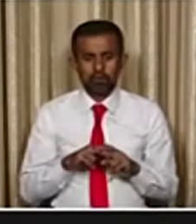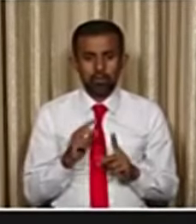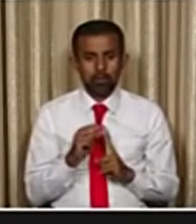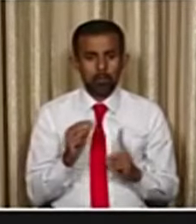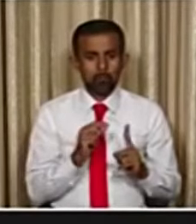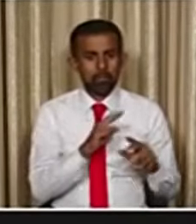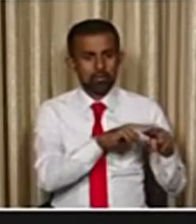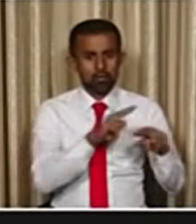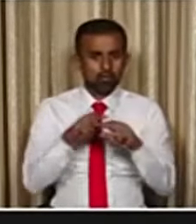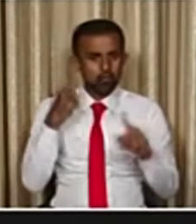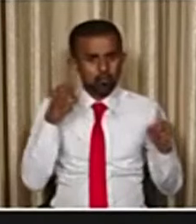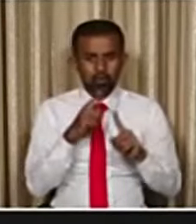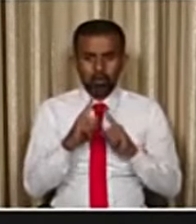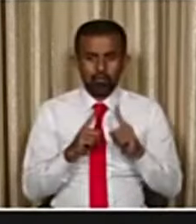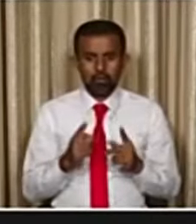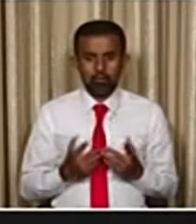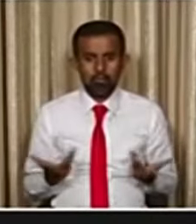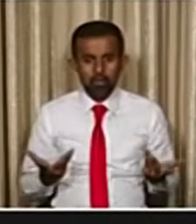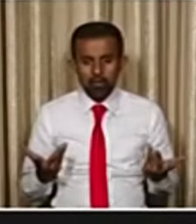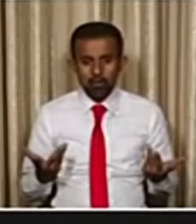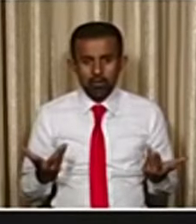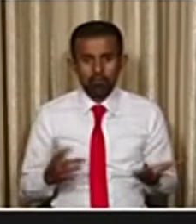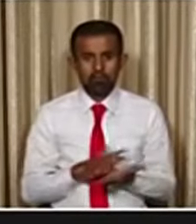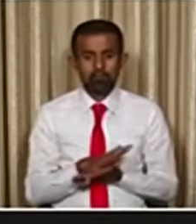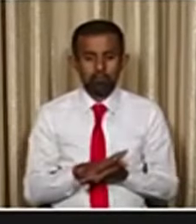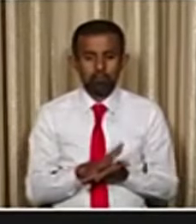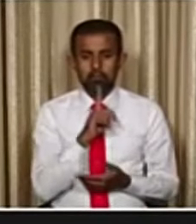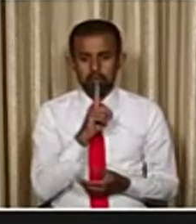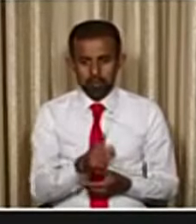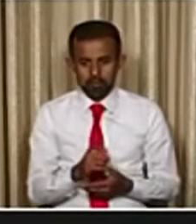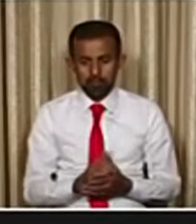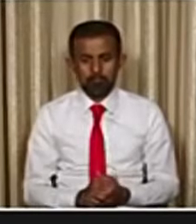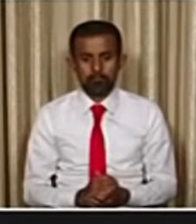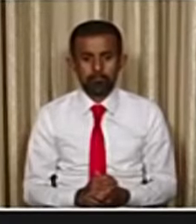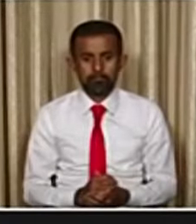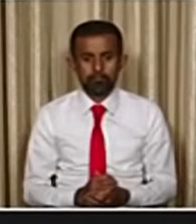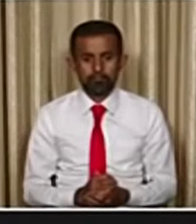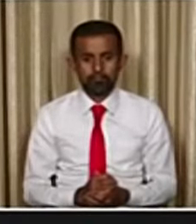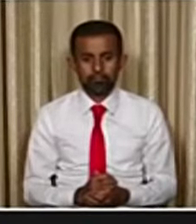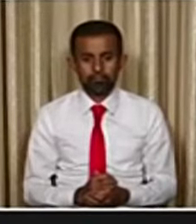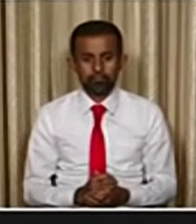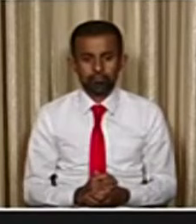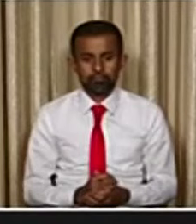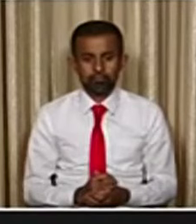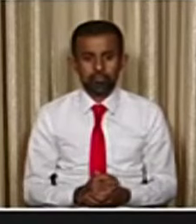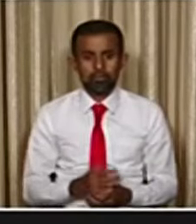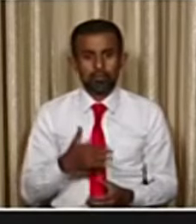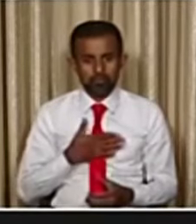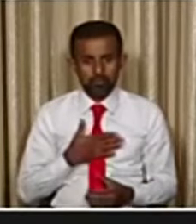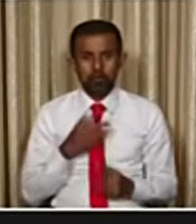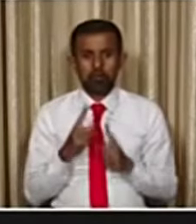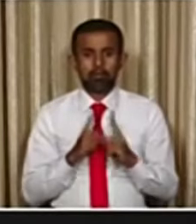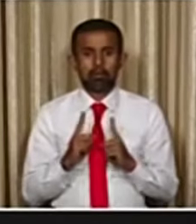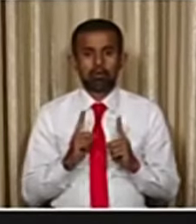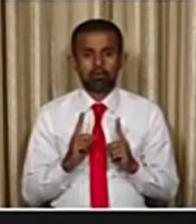පාර්ලිමේන්තුවේ එකිනෙකාගේ සගය වෙනුවෙන් කතා කරන අවස්ථාවක් නැහැ. මම පැහැදිලිවම කියන්නේ දැන් මම මගේ කතාවේ කතා